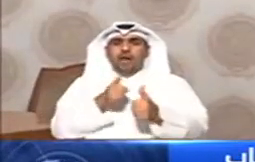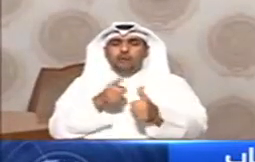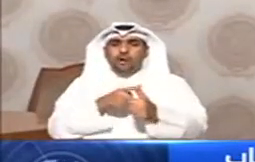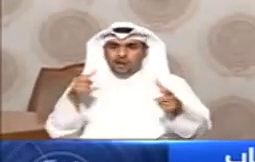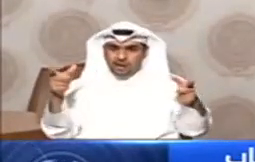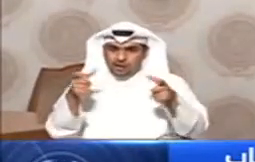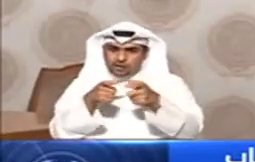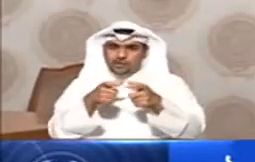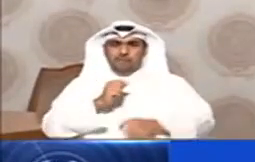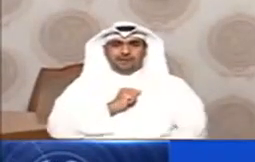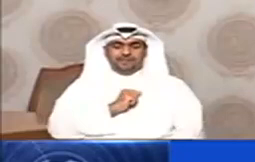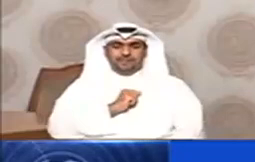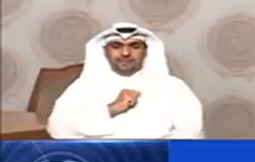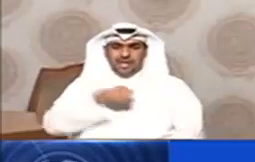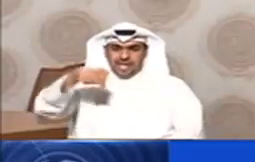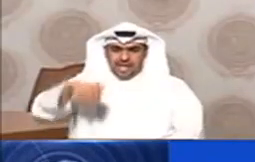الكويت إعداد مشروع